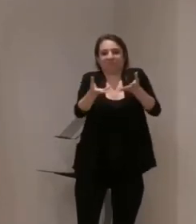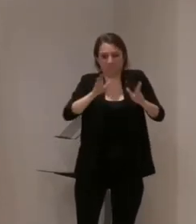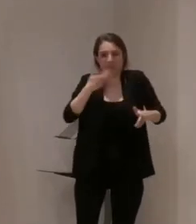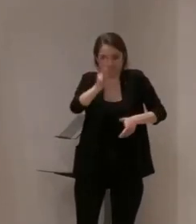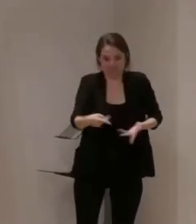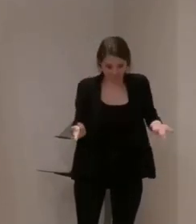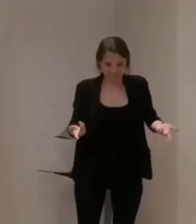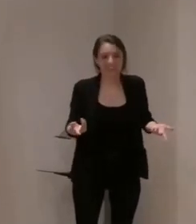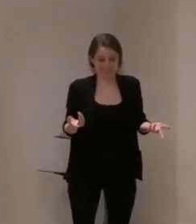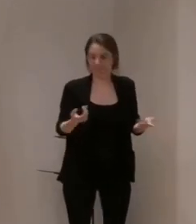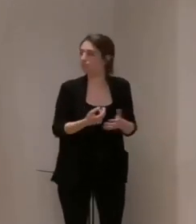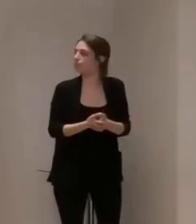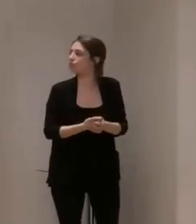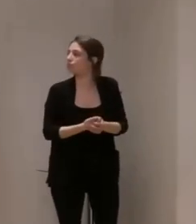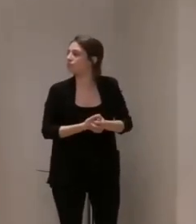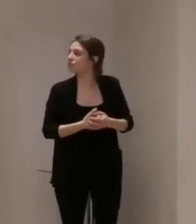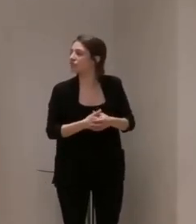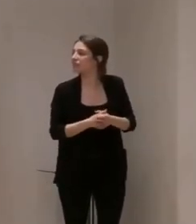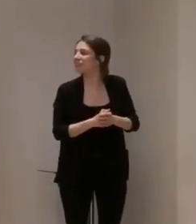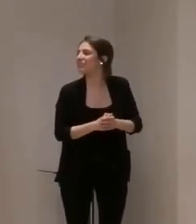Jo és que soc més batalladora de tot això.